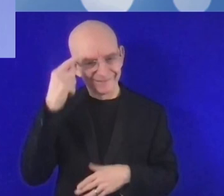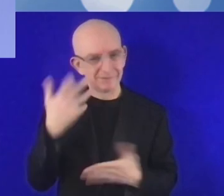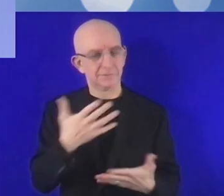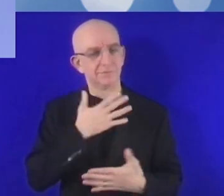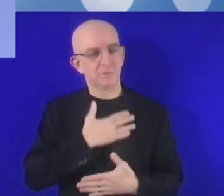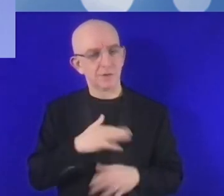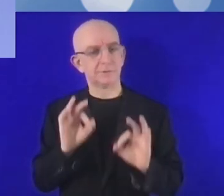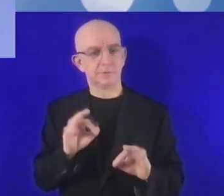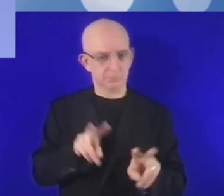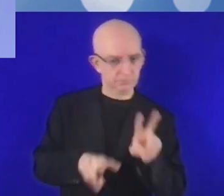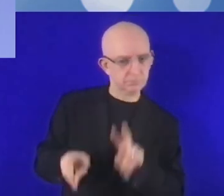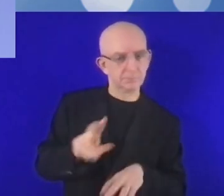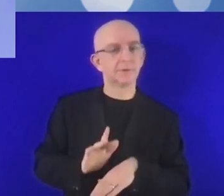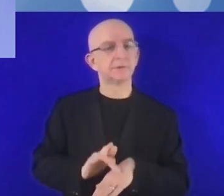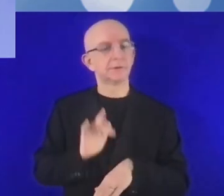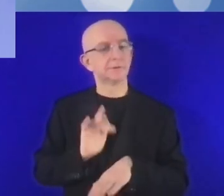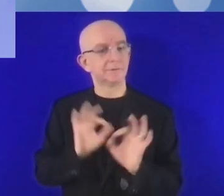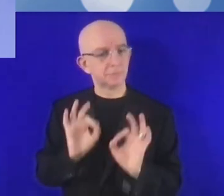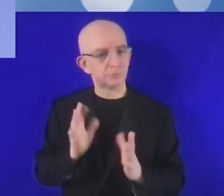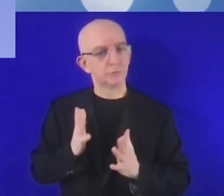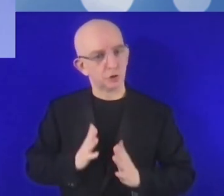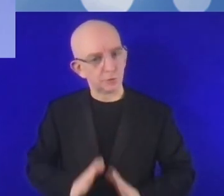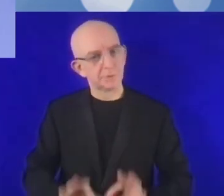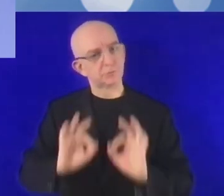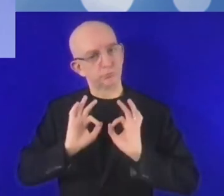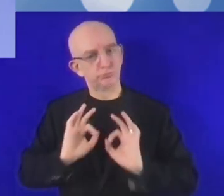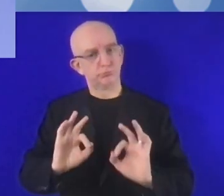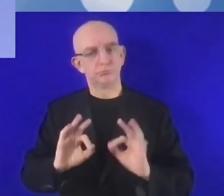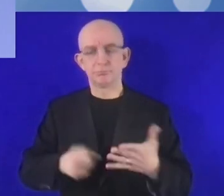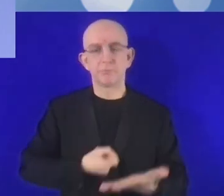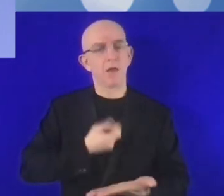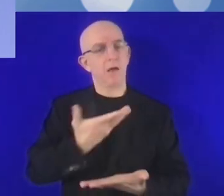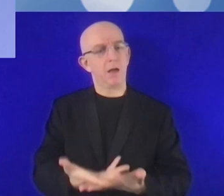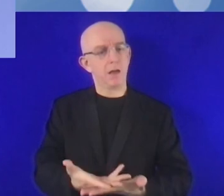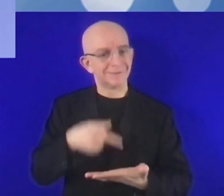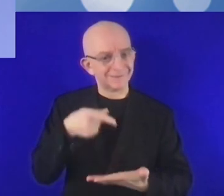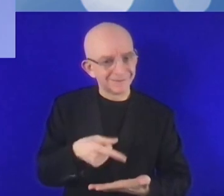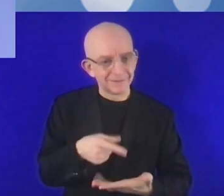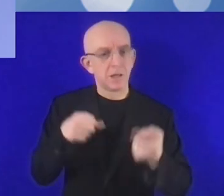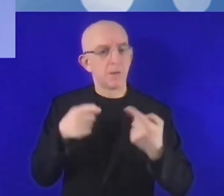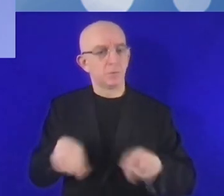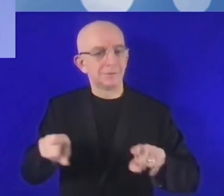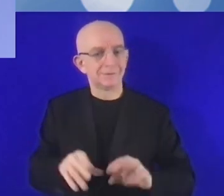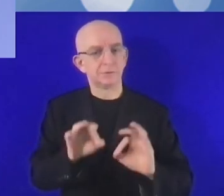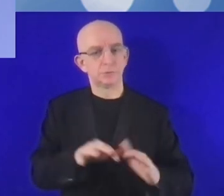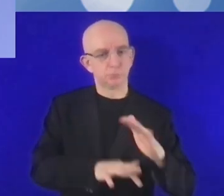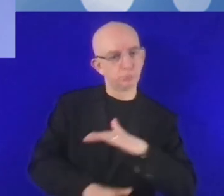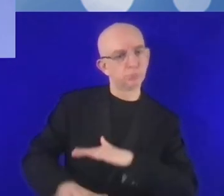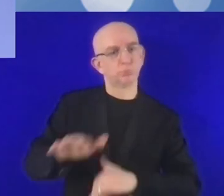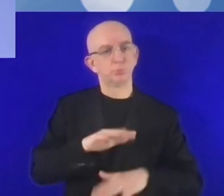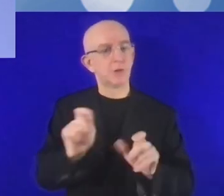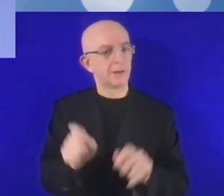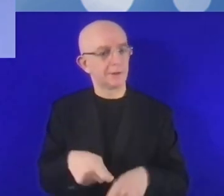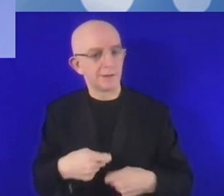все заботиться о том, чтобы формировать свою чувствительность, чтобы мы становились в этом измерении все более человеческими, чтобы